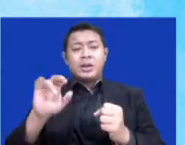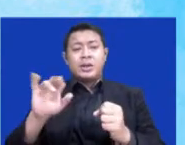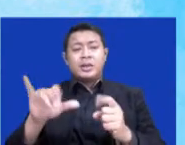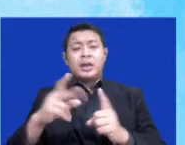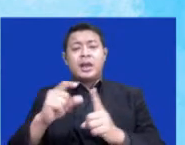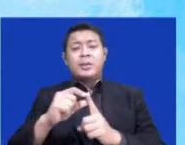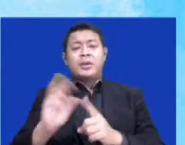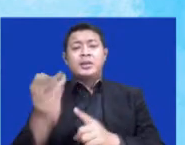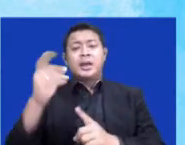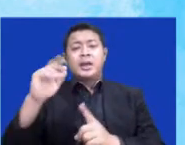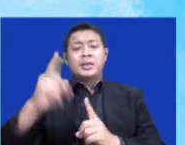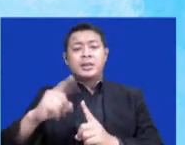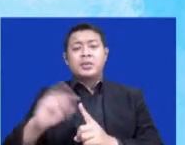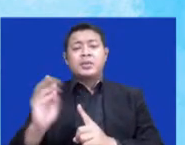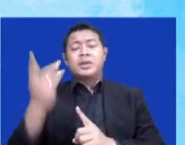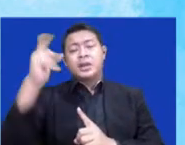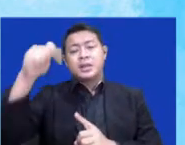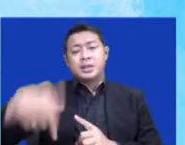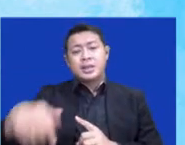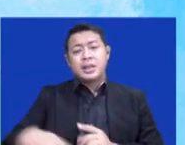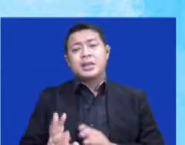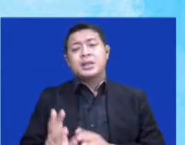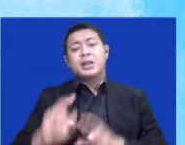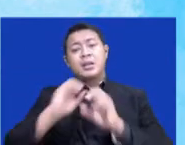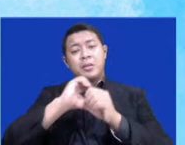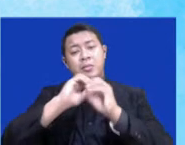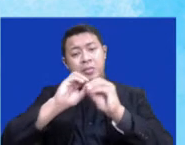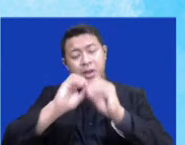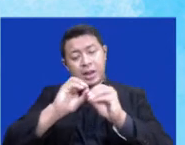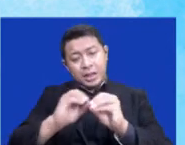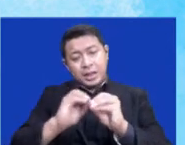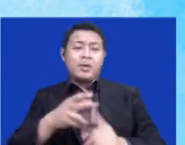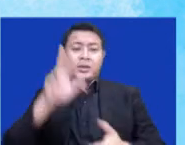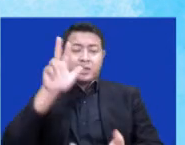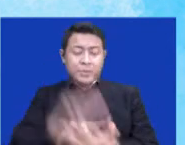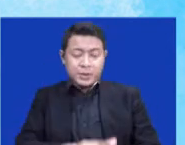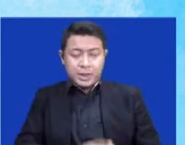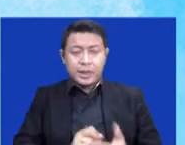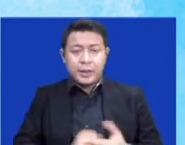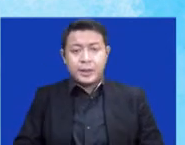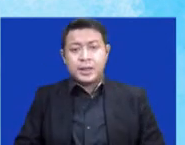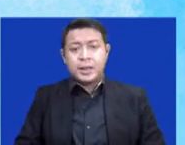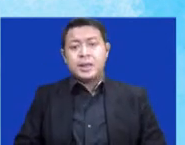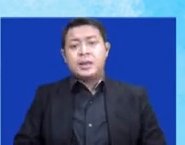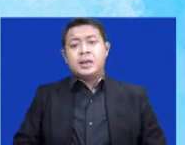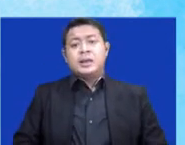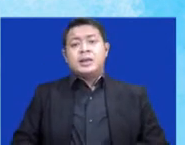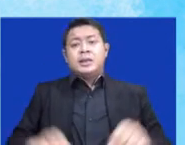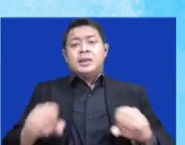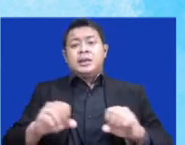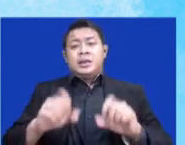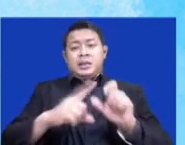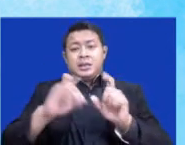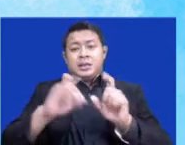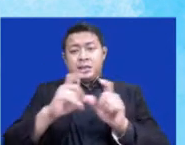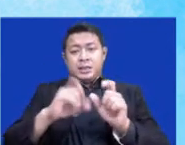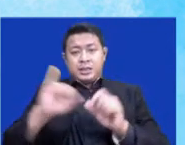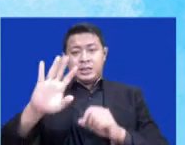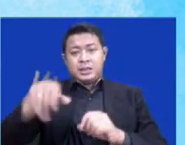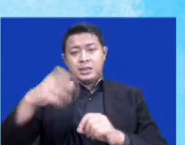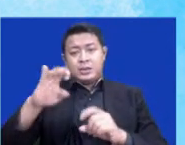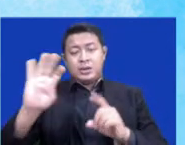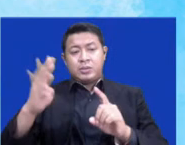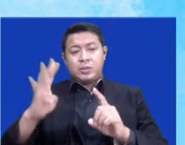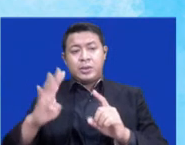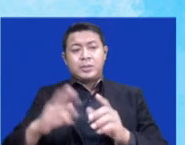dan Jakarta Selatan, serta melatih dan mendorong pelibatan kaum muda dalam advokasi. Ini yang berdiri pada tahun 2014 adalah think tank